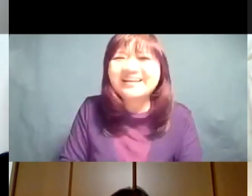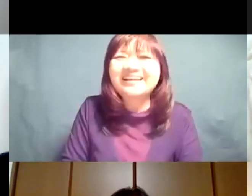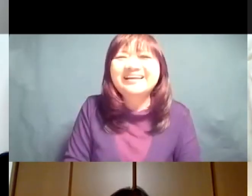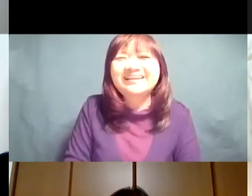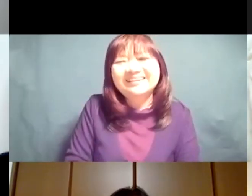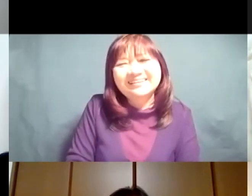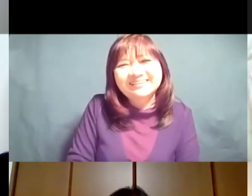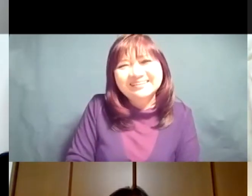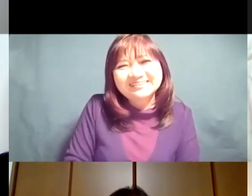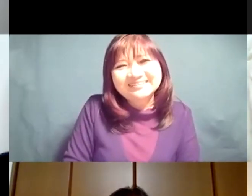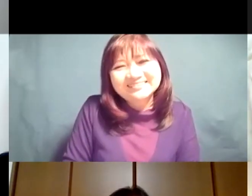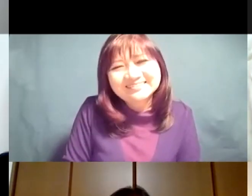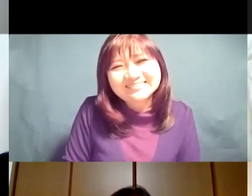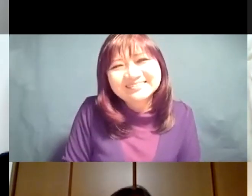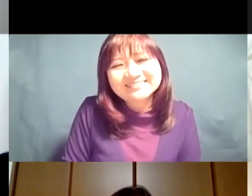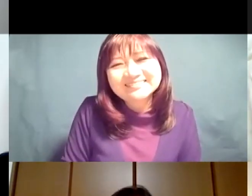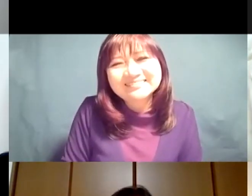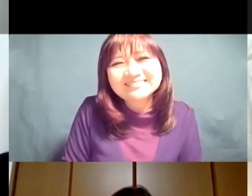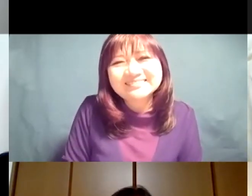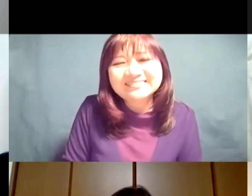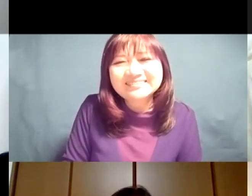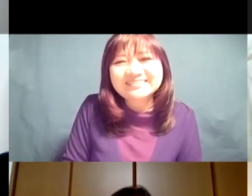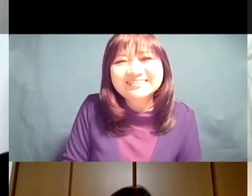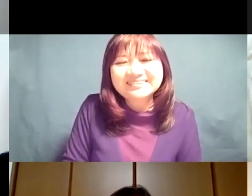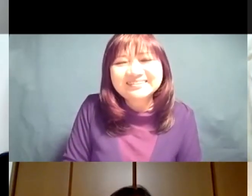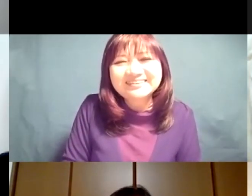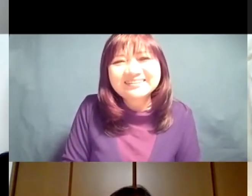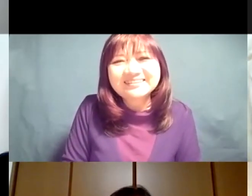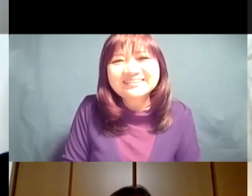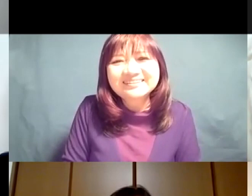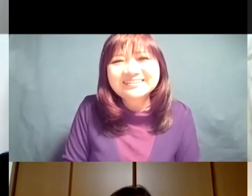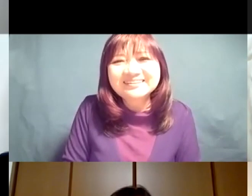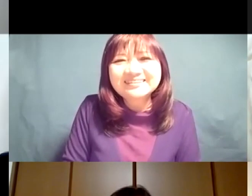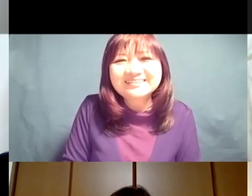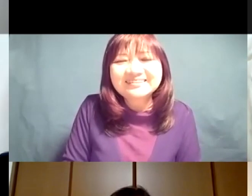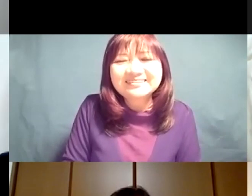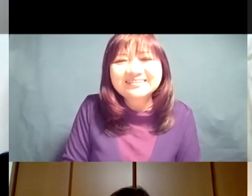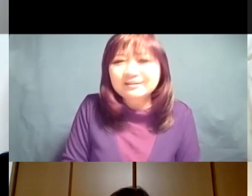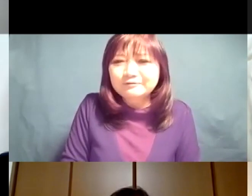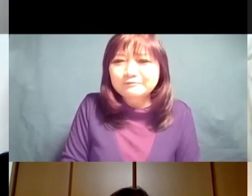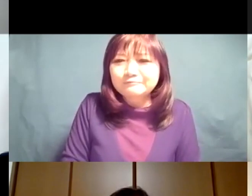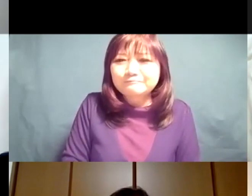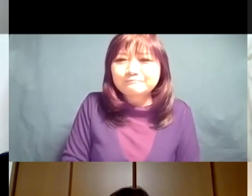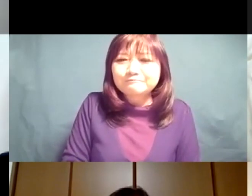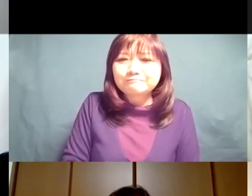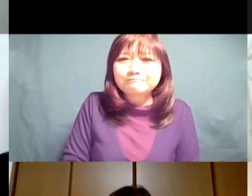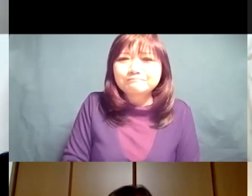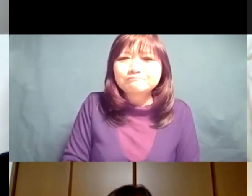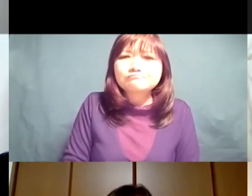ってくれる人がいて。 ちょっと母ちゃん、何言うとんの。